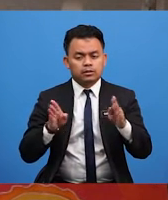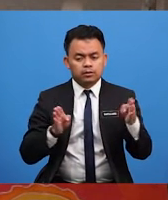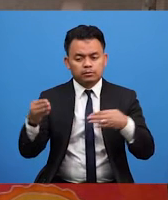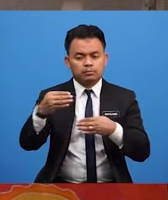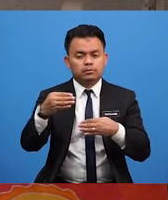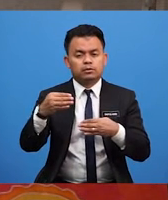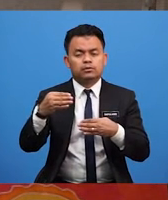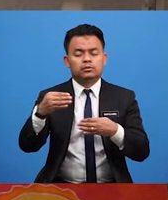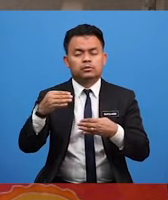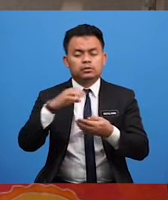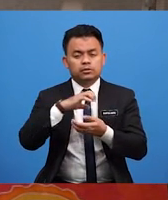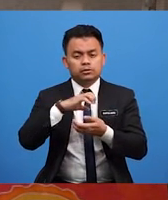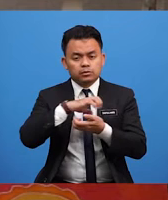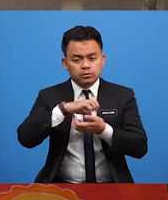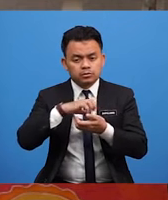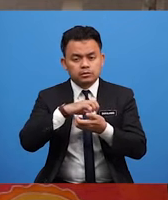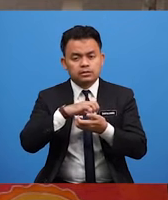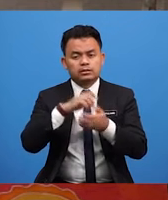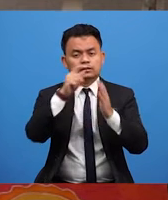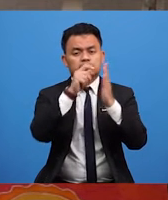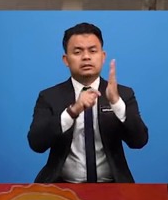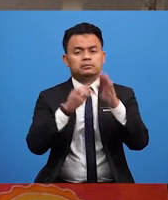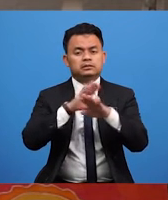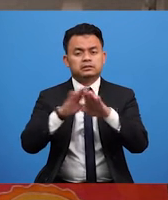yang tidak menarik dan tidak kemas.